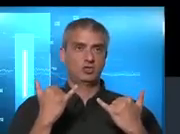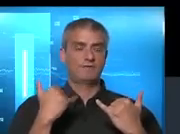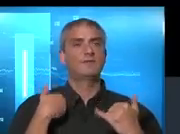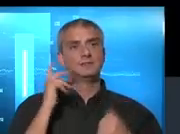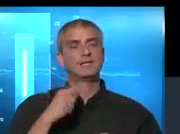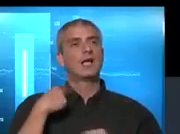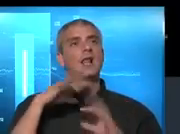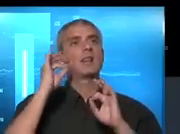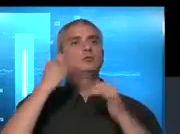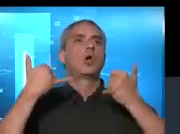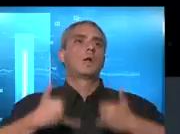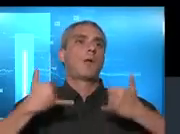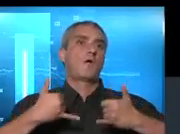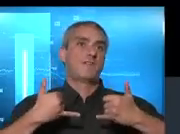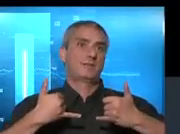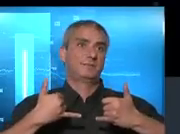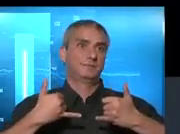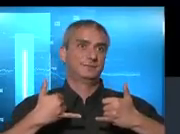נאלץ למצוא בהווה.